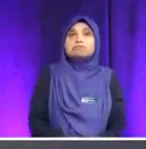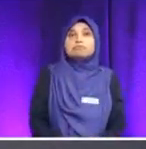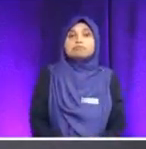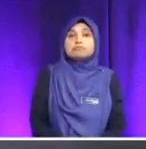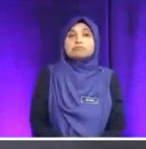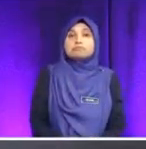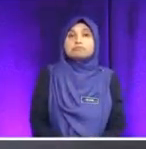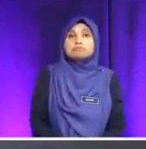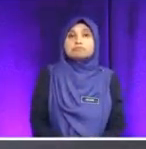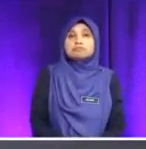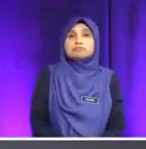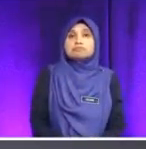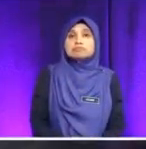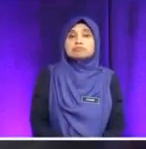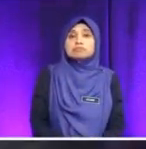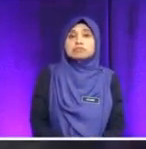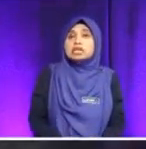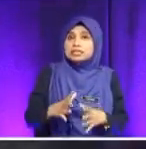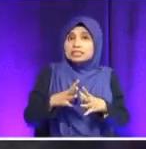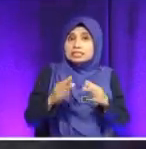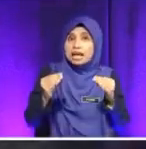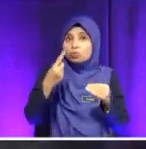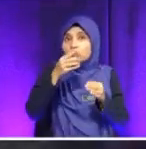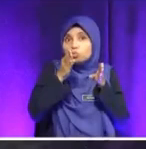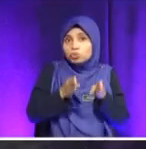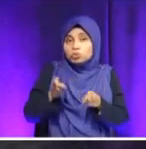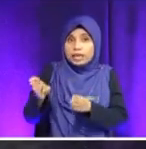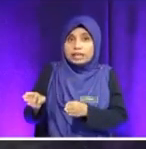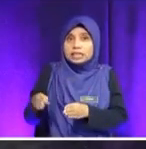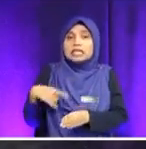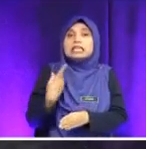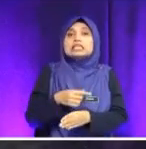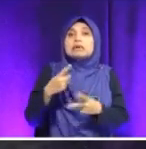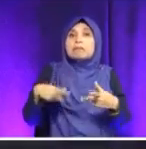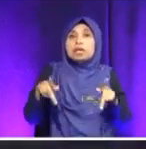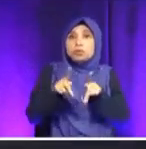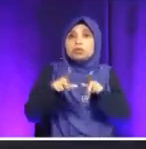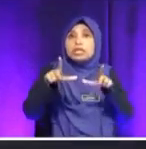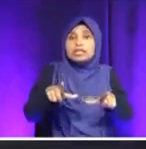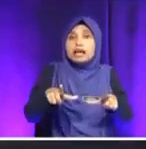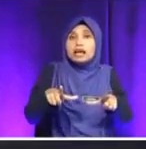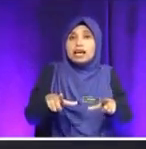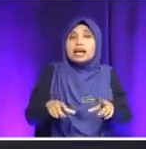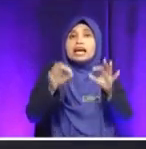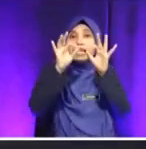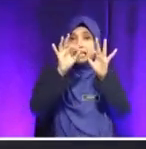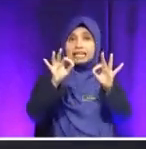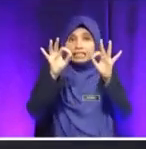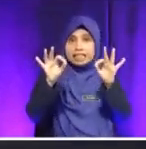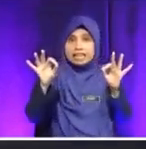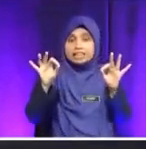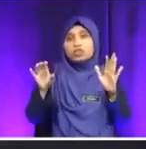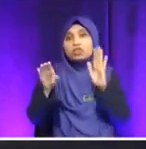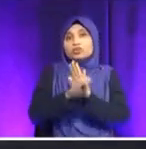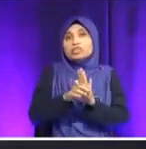Jangan dekat sangat. Okey. Okey, baik. Okey, selesai untuk susunan. Kemudian kita perlu letakkan hiasan lah. Contoh macam ada bunga kan.